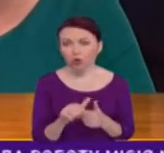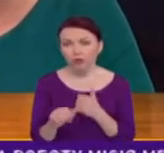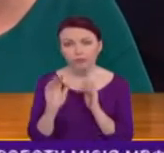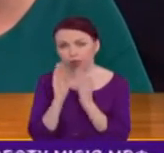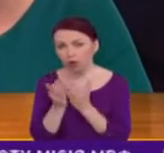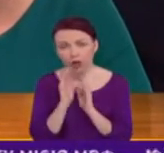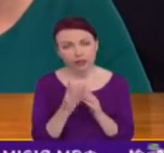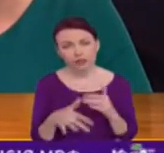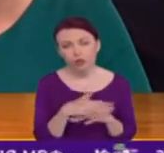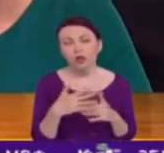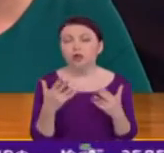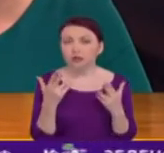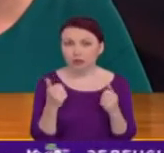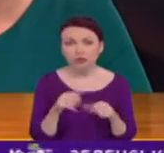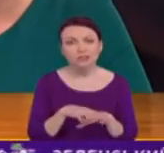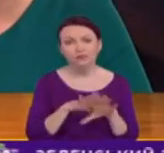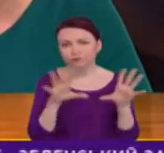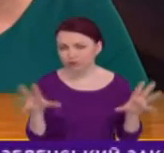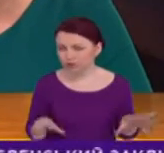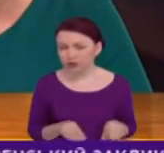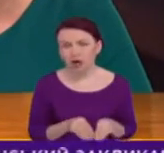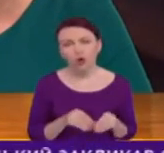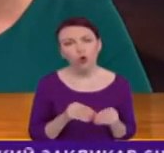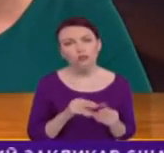локальних територій. Звичайно, це повністю вся концепція, яка...